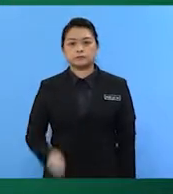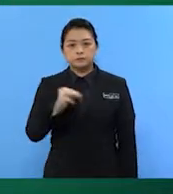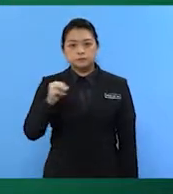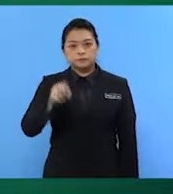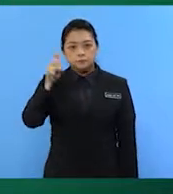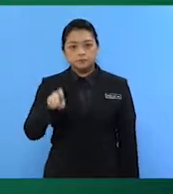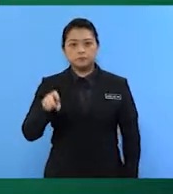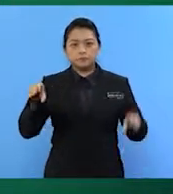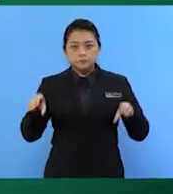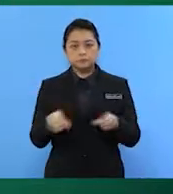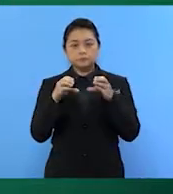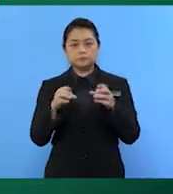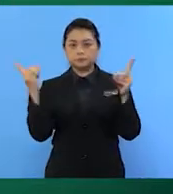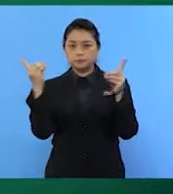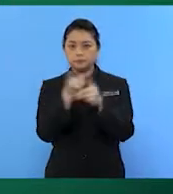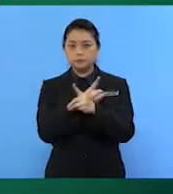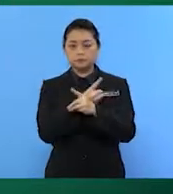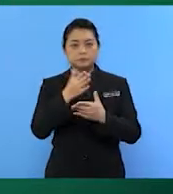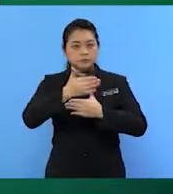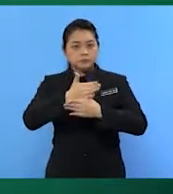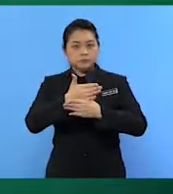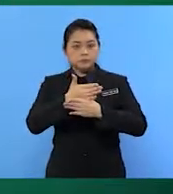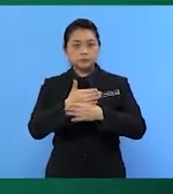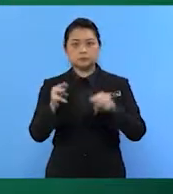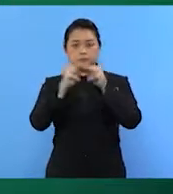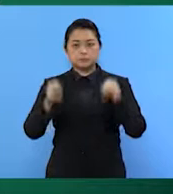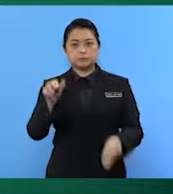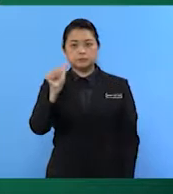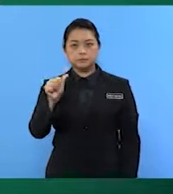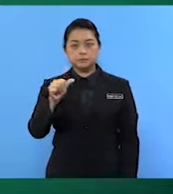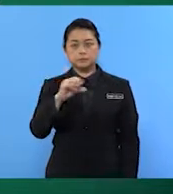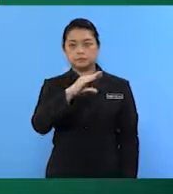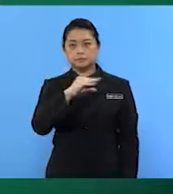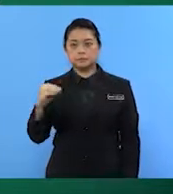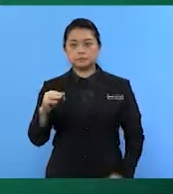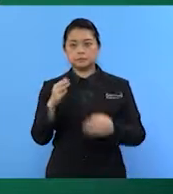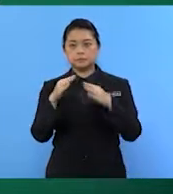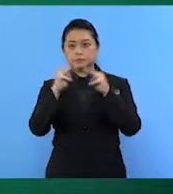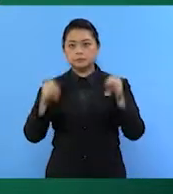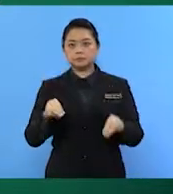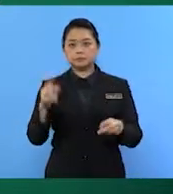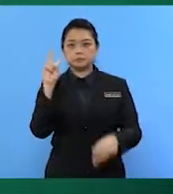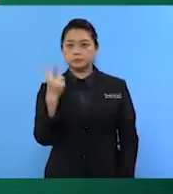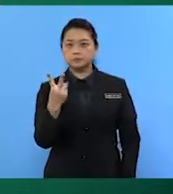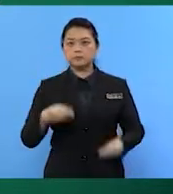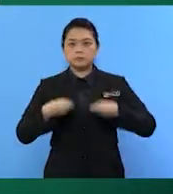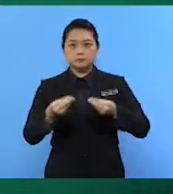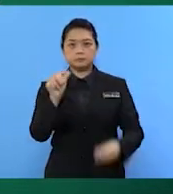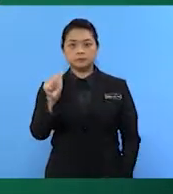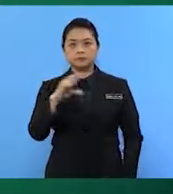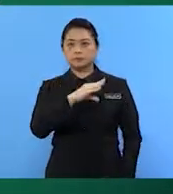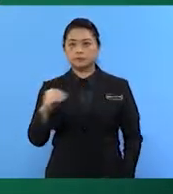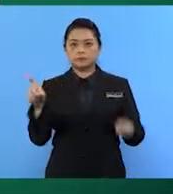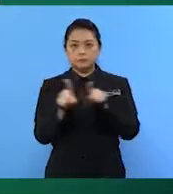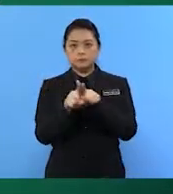perlu membuat pendaraban antara matriks A dengan matriks songsang bagi A dan